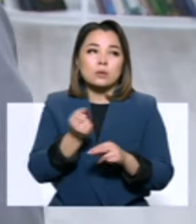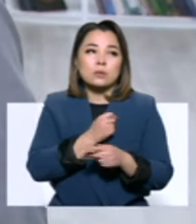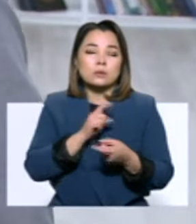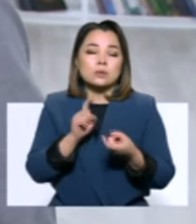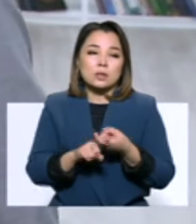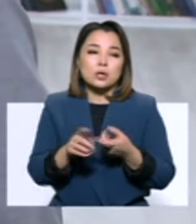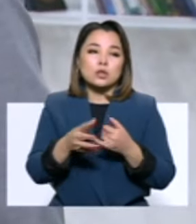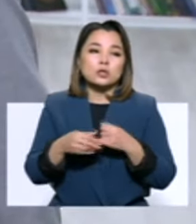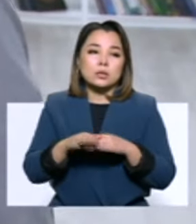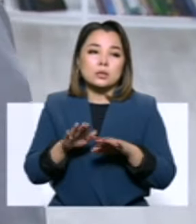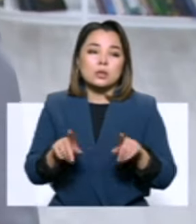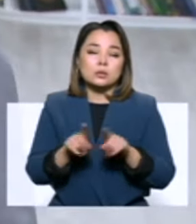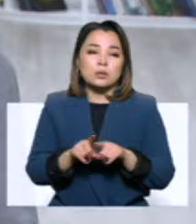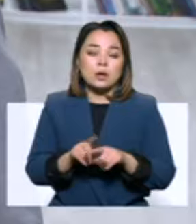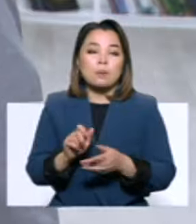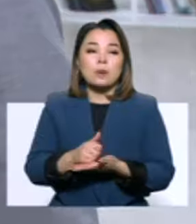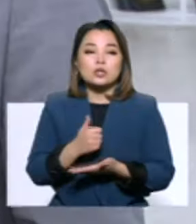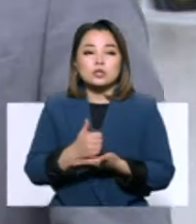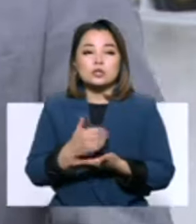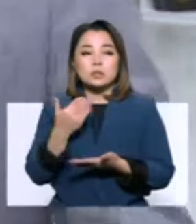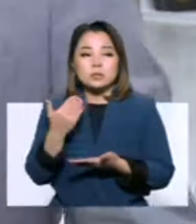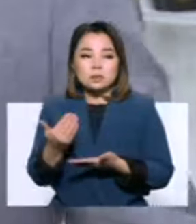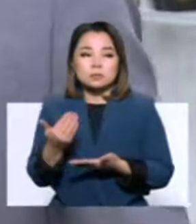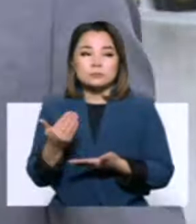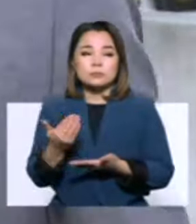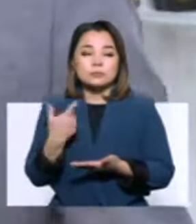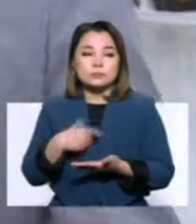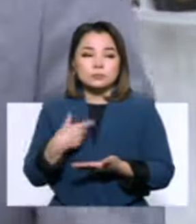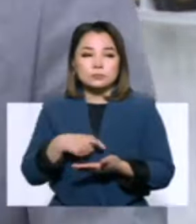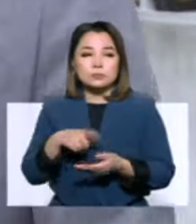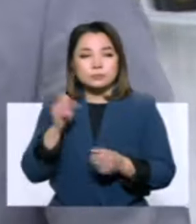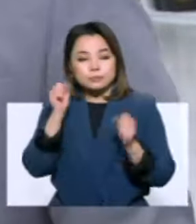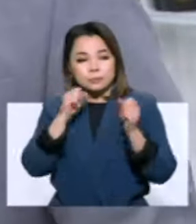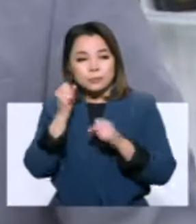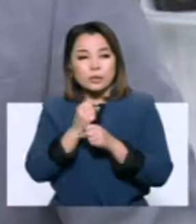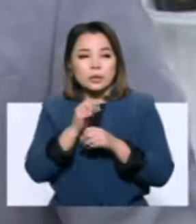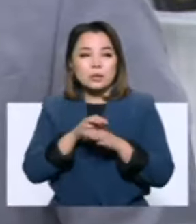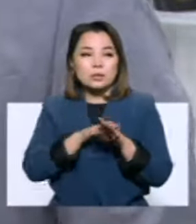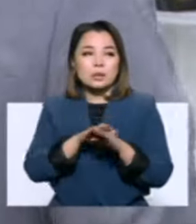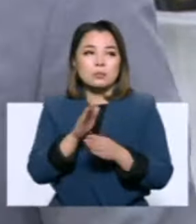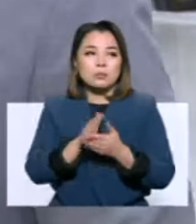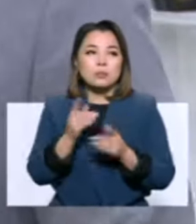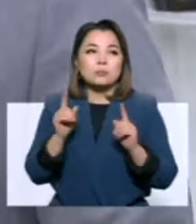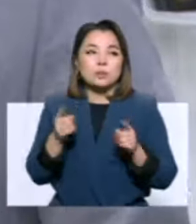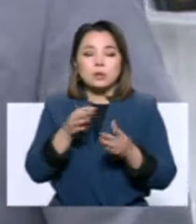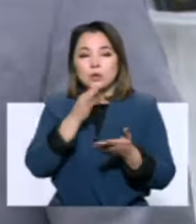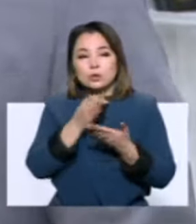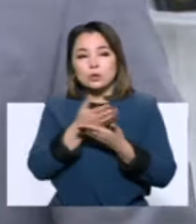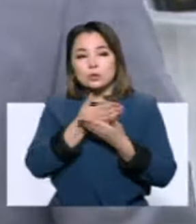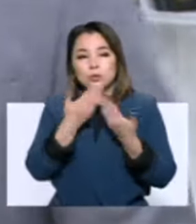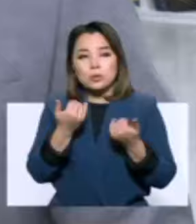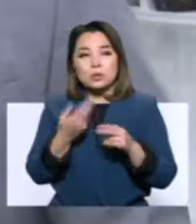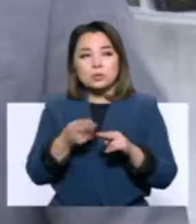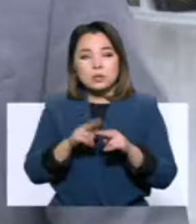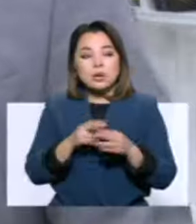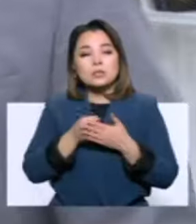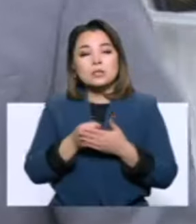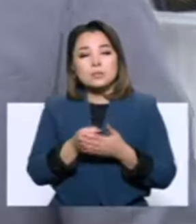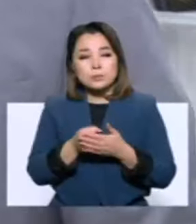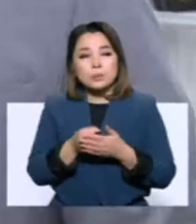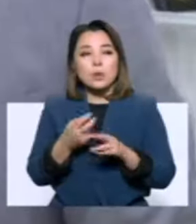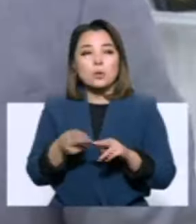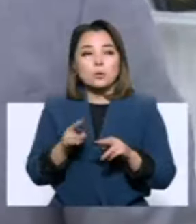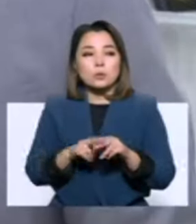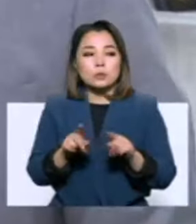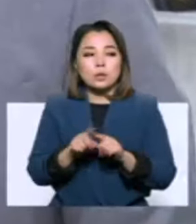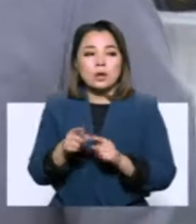сол жергілікті басшылар өздерінің білгендерін жасайды көп жағдайда. Неге айтпайды? Себебі жаңағындай қысым, одан